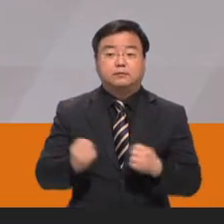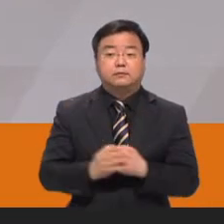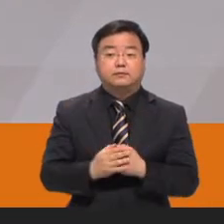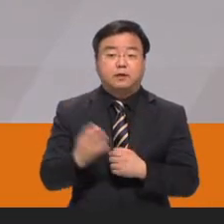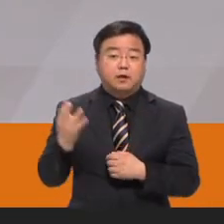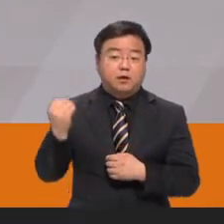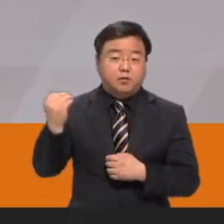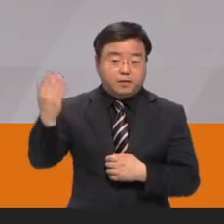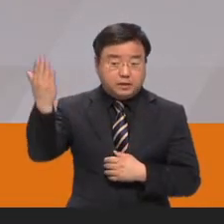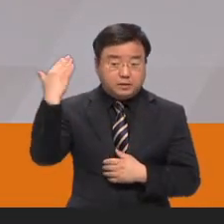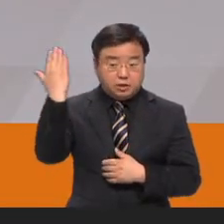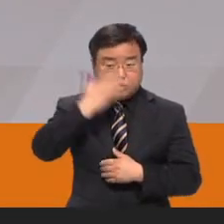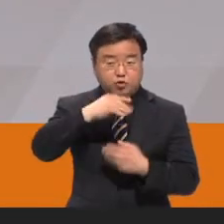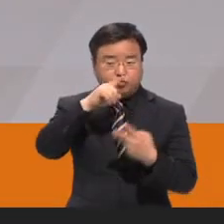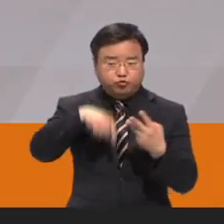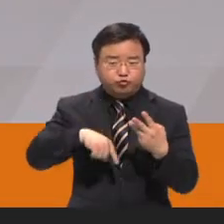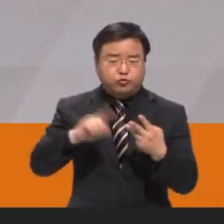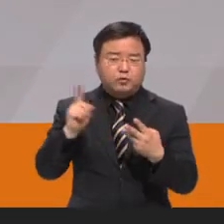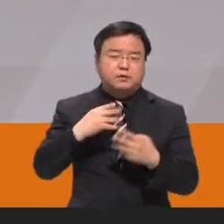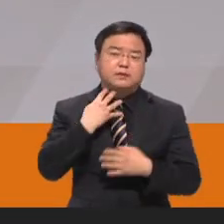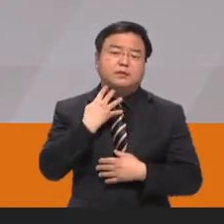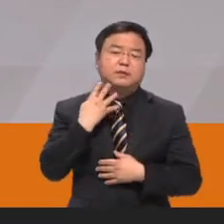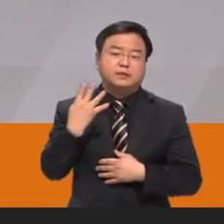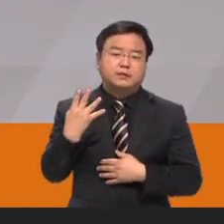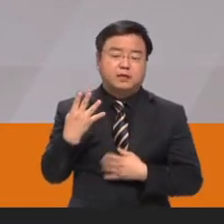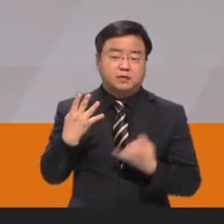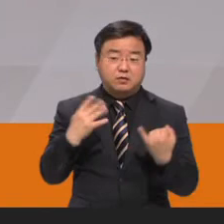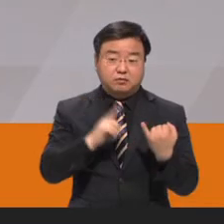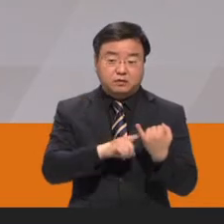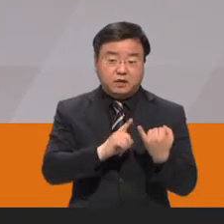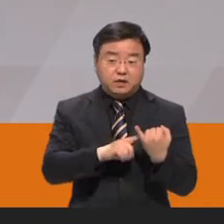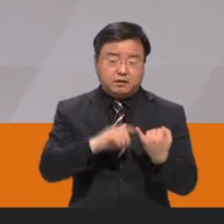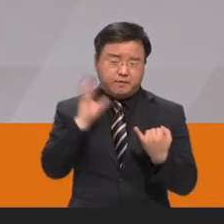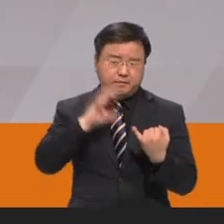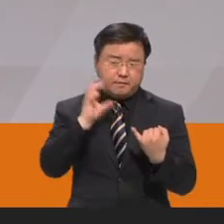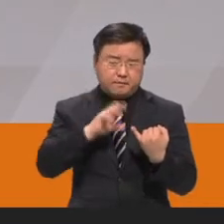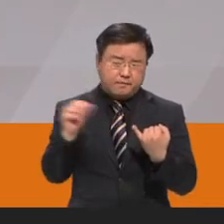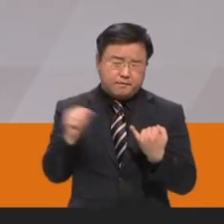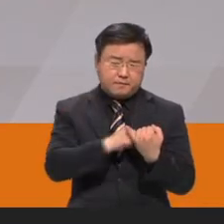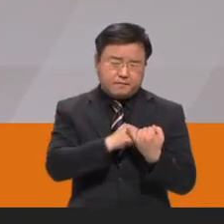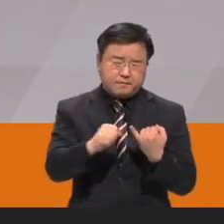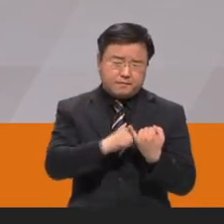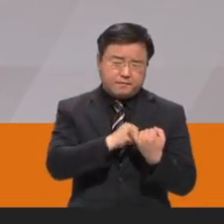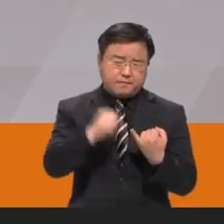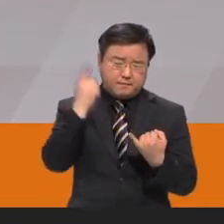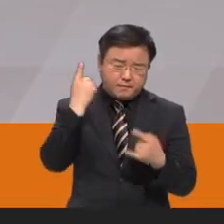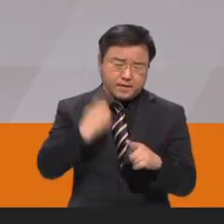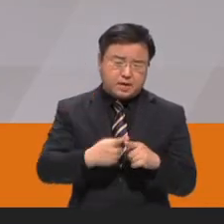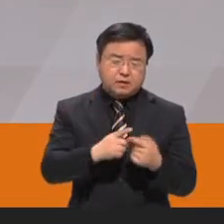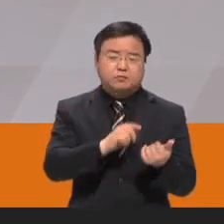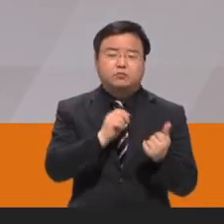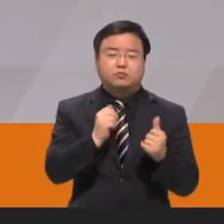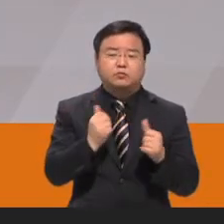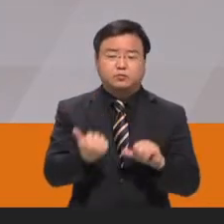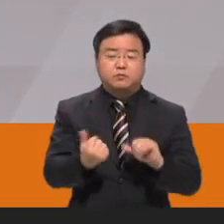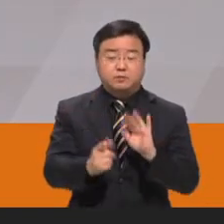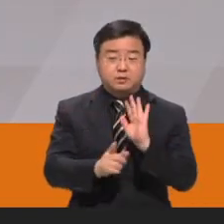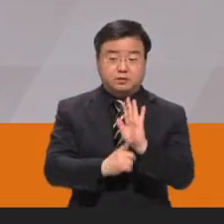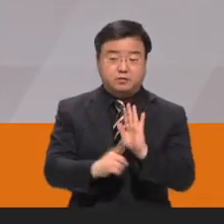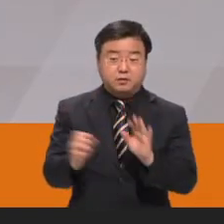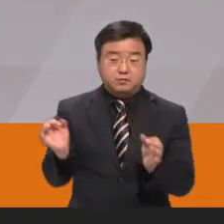전엔 청주에서 4살짜리 여자아이가 학대 끝에 숨진 것으로 드러나면서 우리 사회에 충격을 더하고